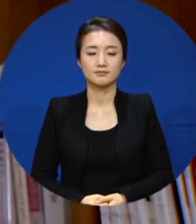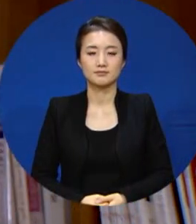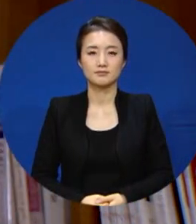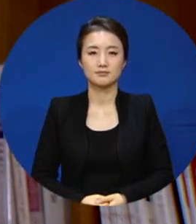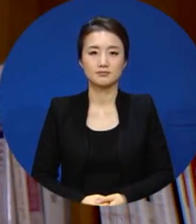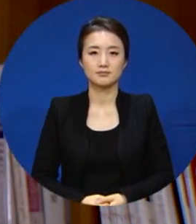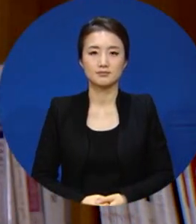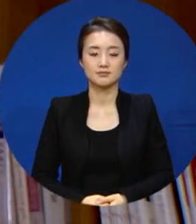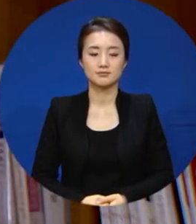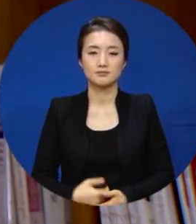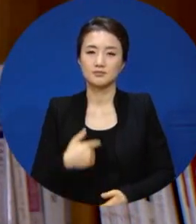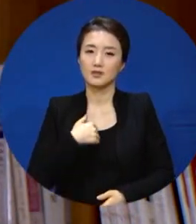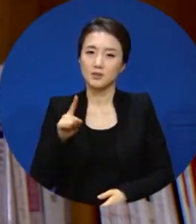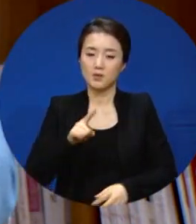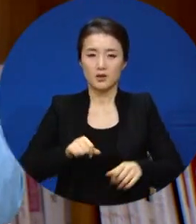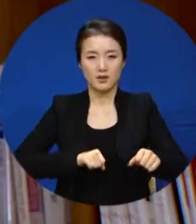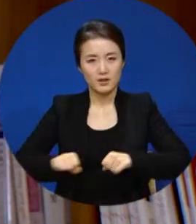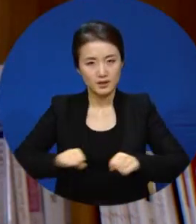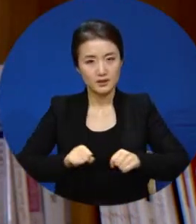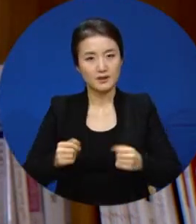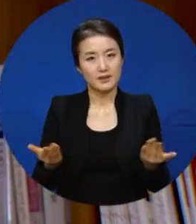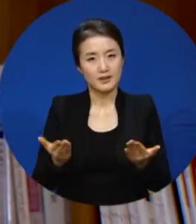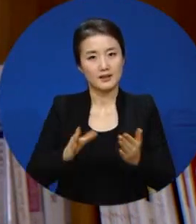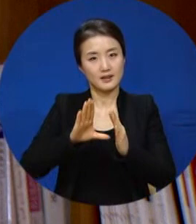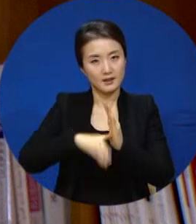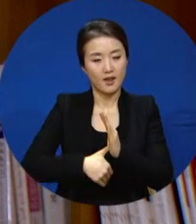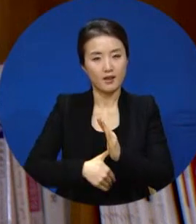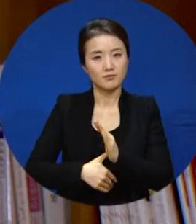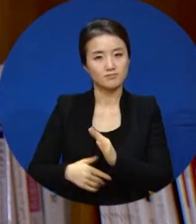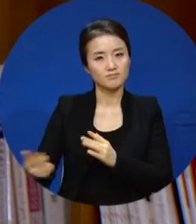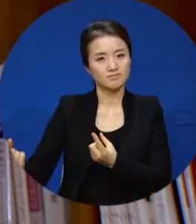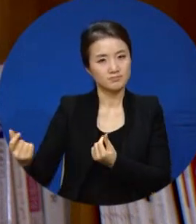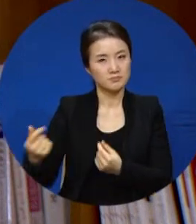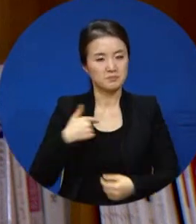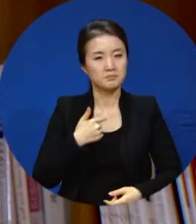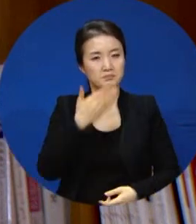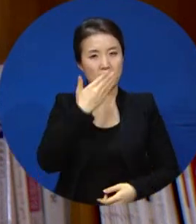나는 일을 할 때 다른 사람만큼 해나갈 수 있다